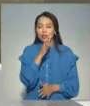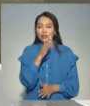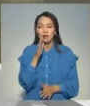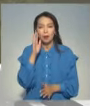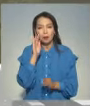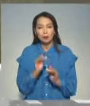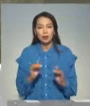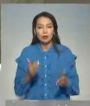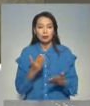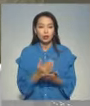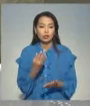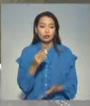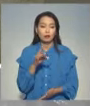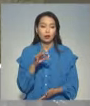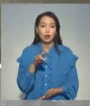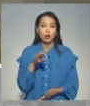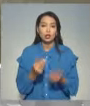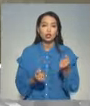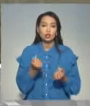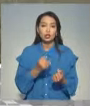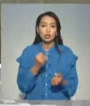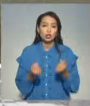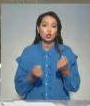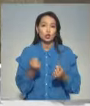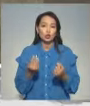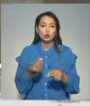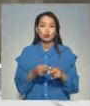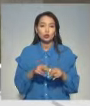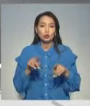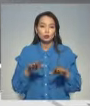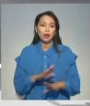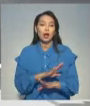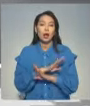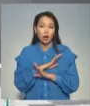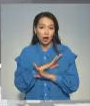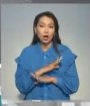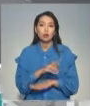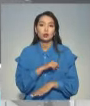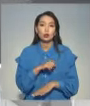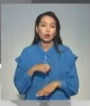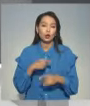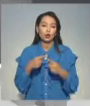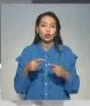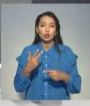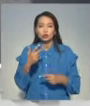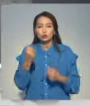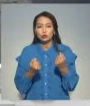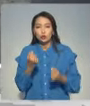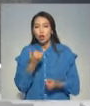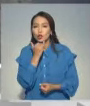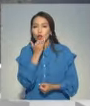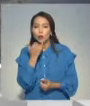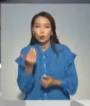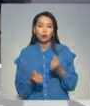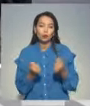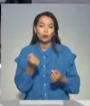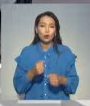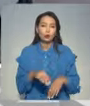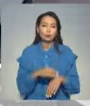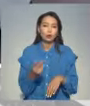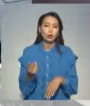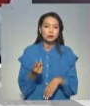бар. Шевролет жүргізушісі мен жолаушысы сол жерде қайтыс болған. Өзге 3 жолаушы және Тойота көлігінде ерлі зайыпты мен